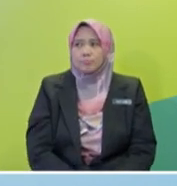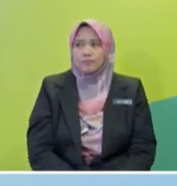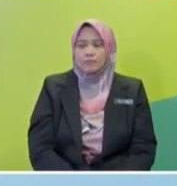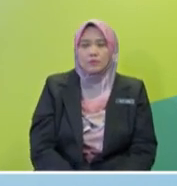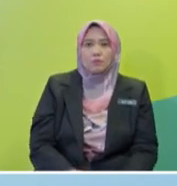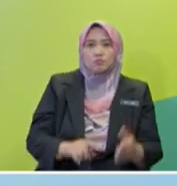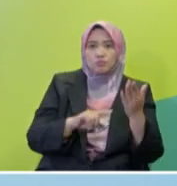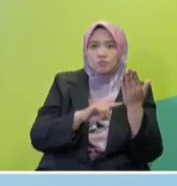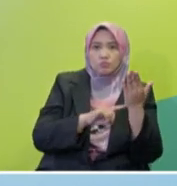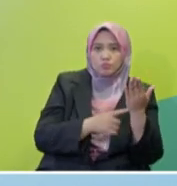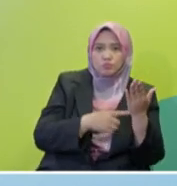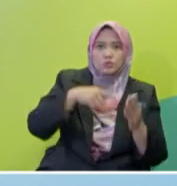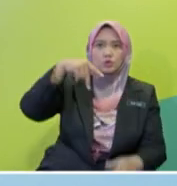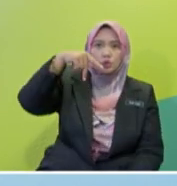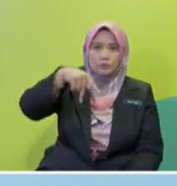tag paparan